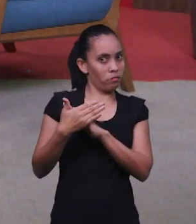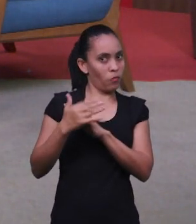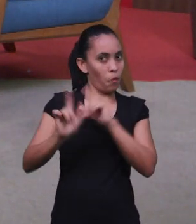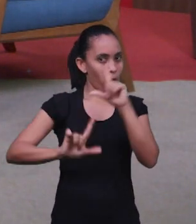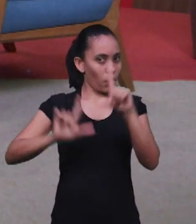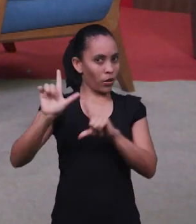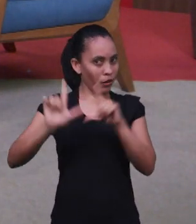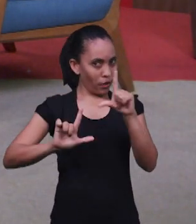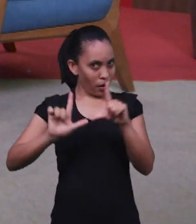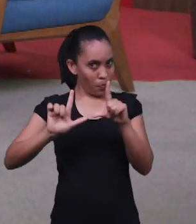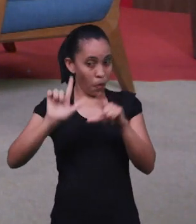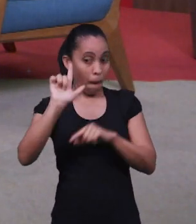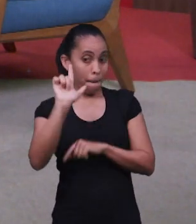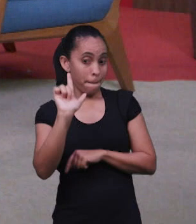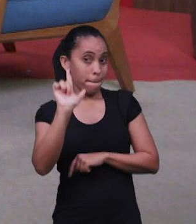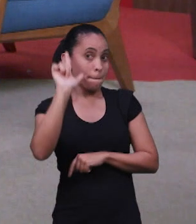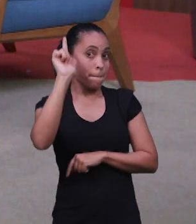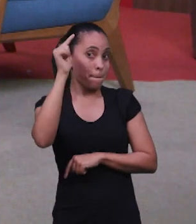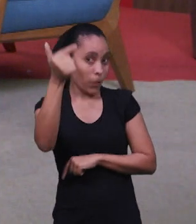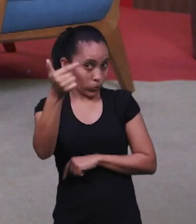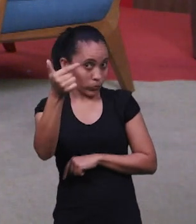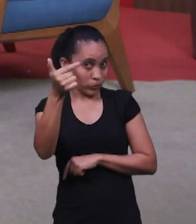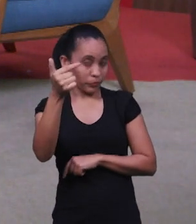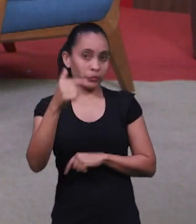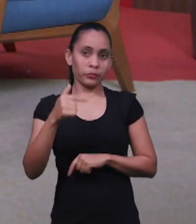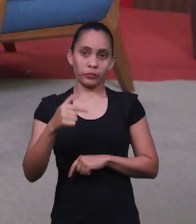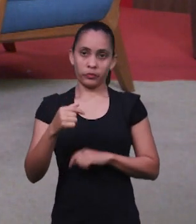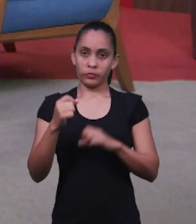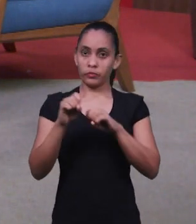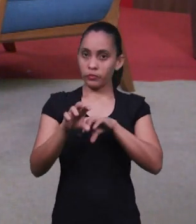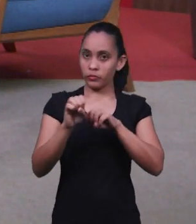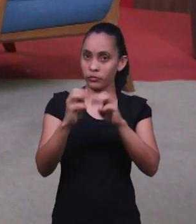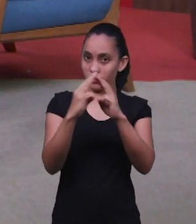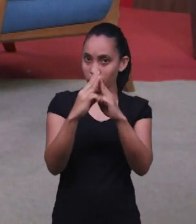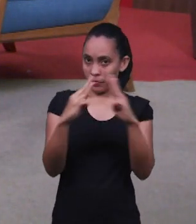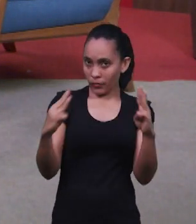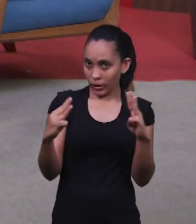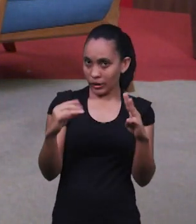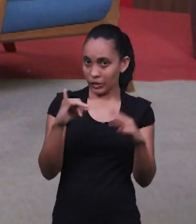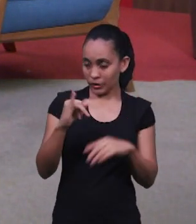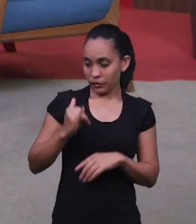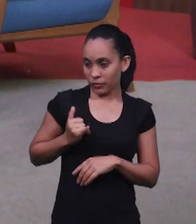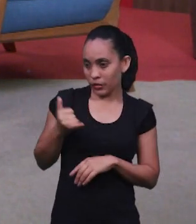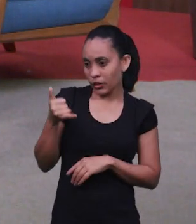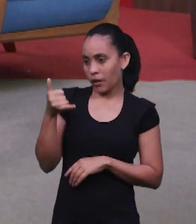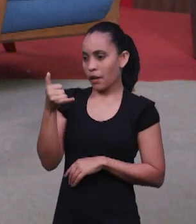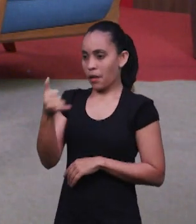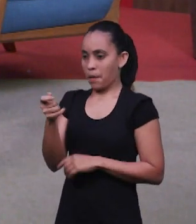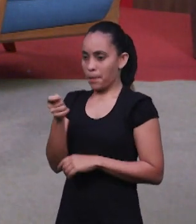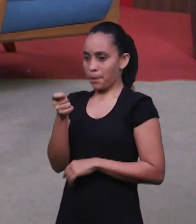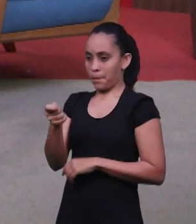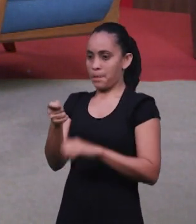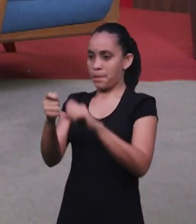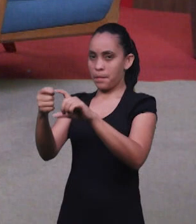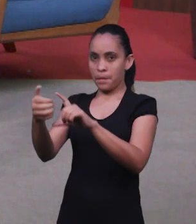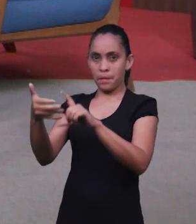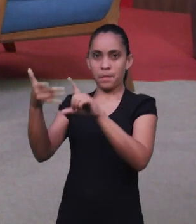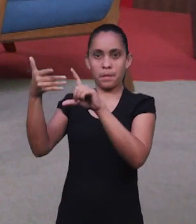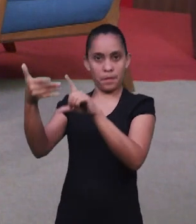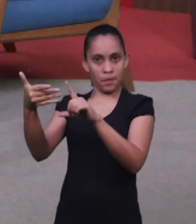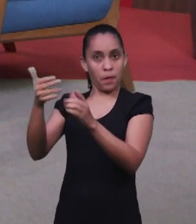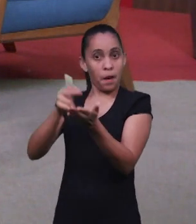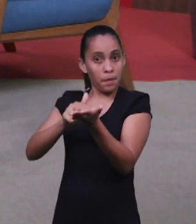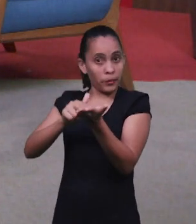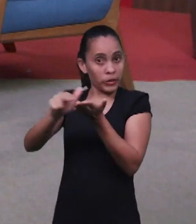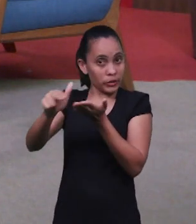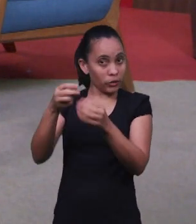à faire la prochaine édition du leçon du Manaïm. Parce que si vous pointez l'appareil photo de votre smartphone, vous allez rediriger vers